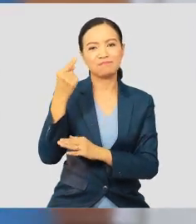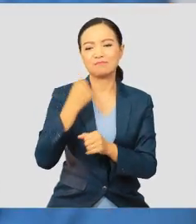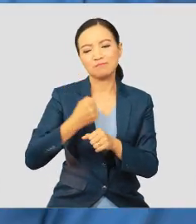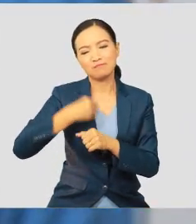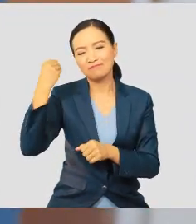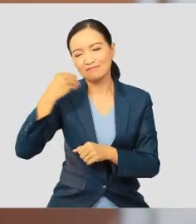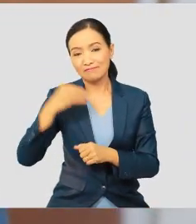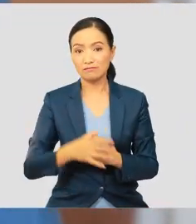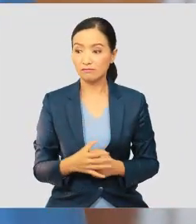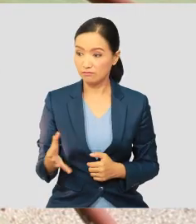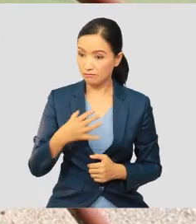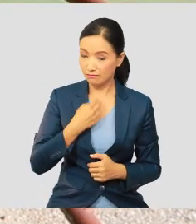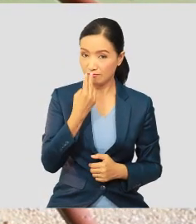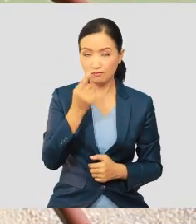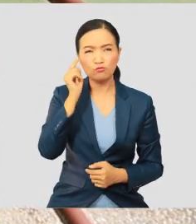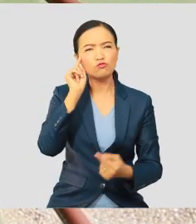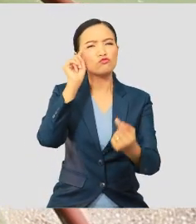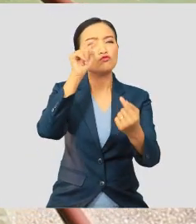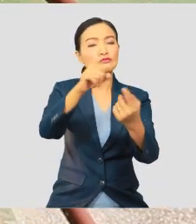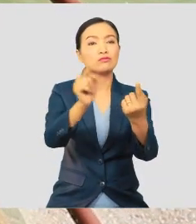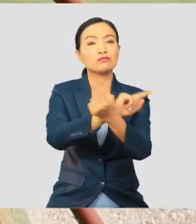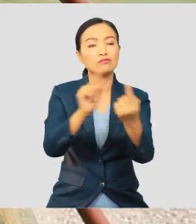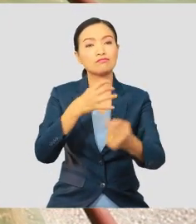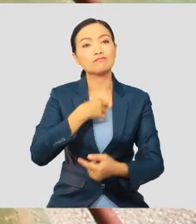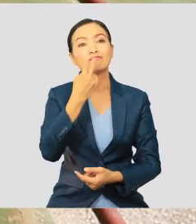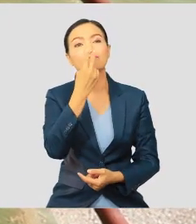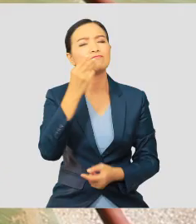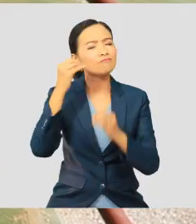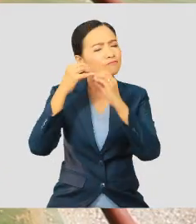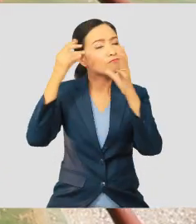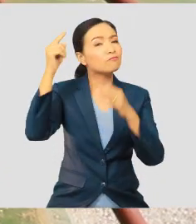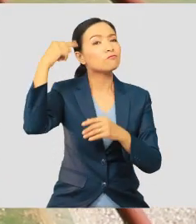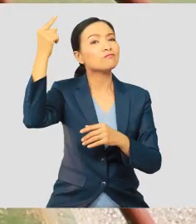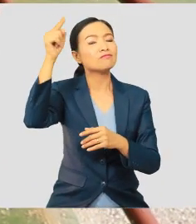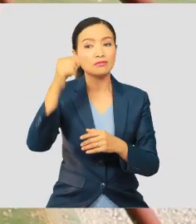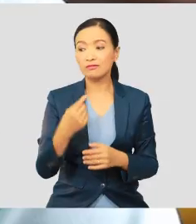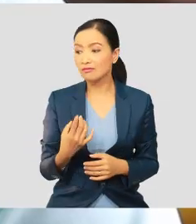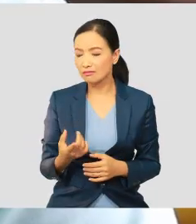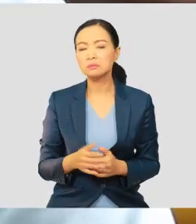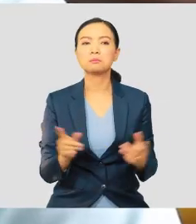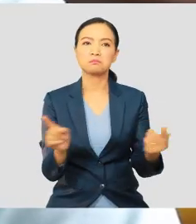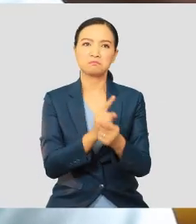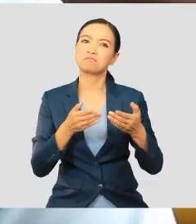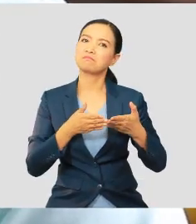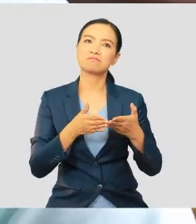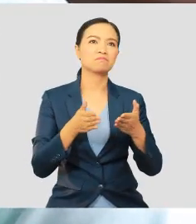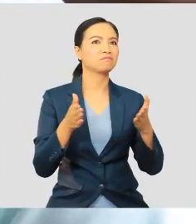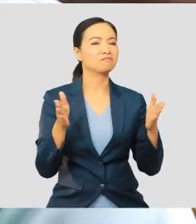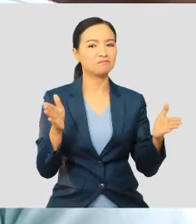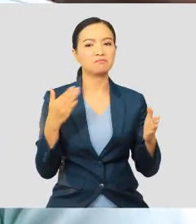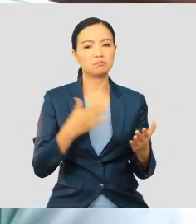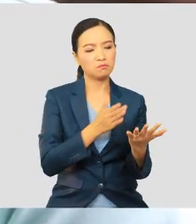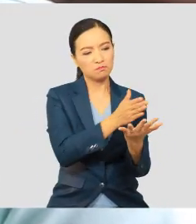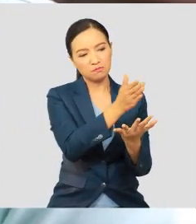ากเห็นล่ะครับปลายทางในสังคมปลายทางที่เราวาดฝันไว้มันเป็นยังไง ก็อยากให้ปลายทางในสังคมเปิดโอกาส